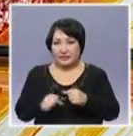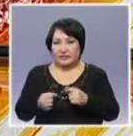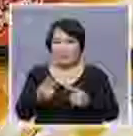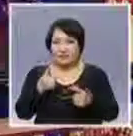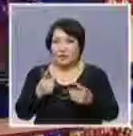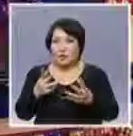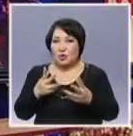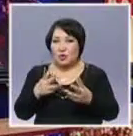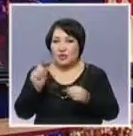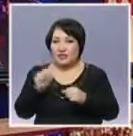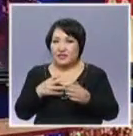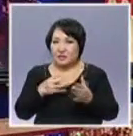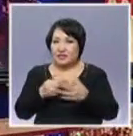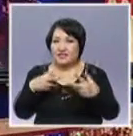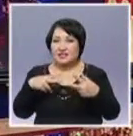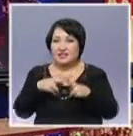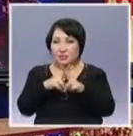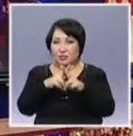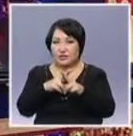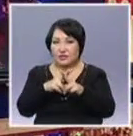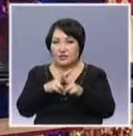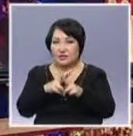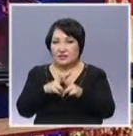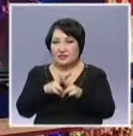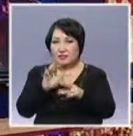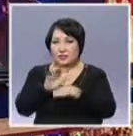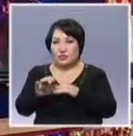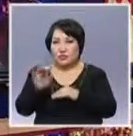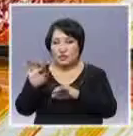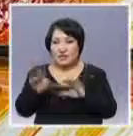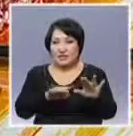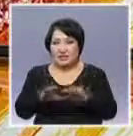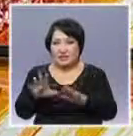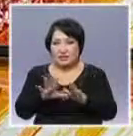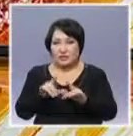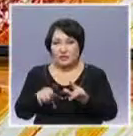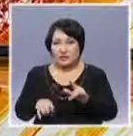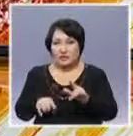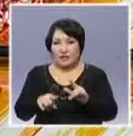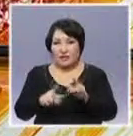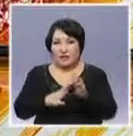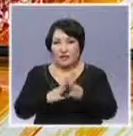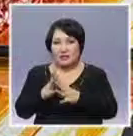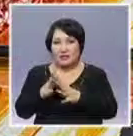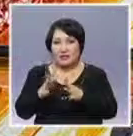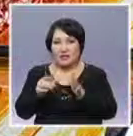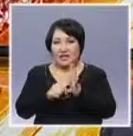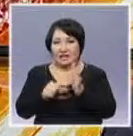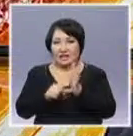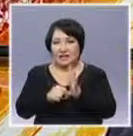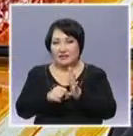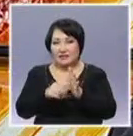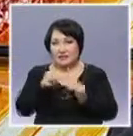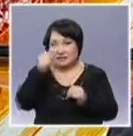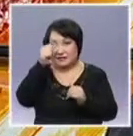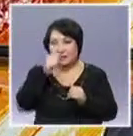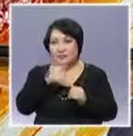өндіру жолдары бар. Ол жаңағы өсімдіктен, ол жоқ дегенде 6 айлық процедура,